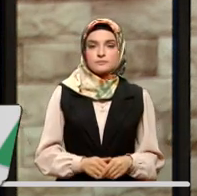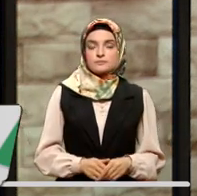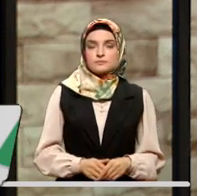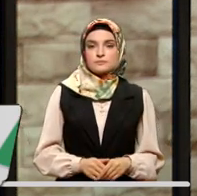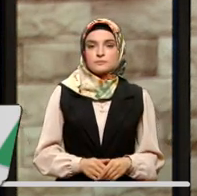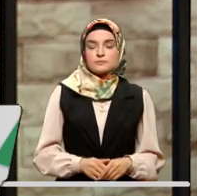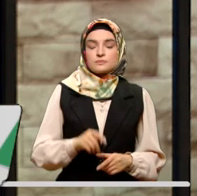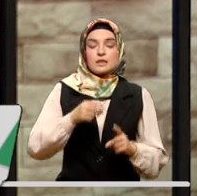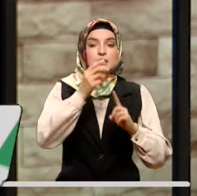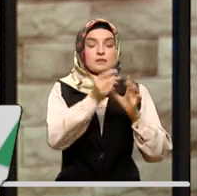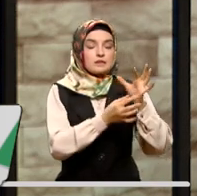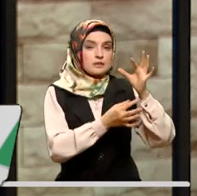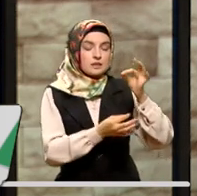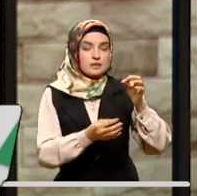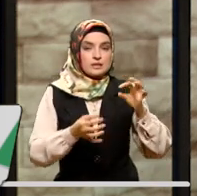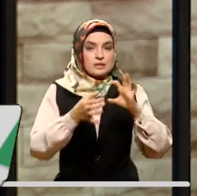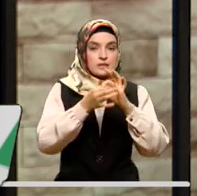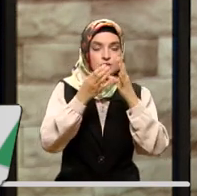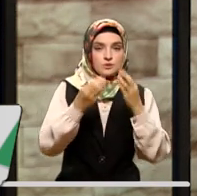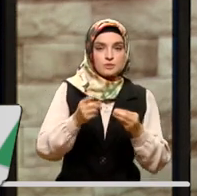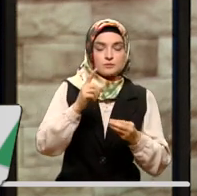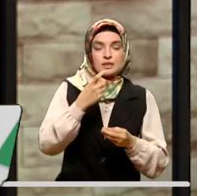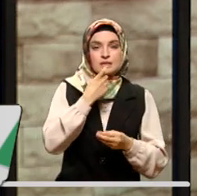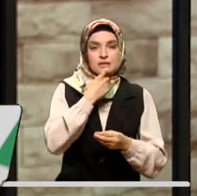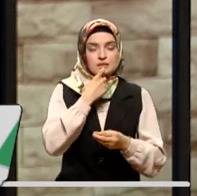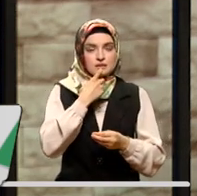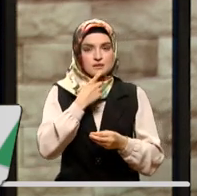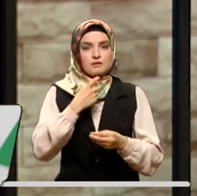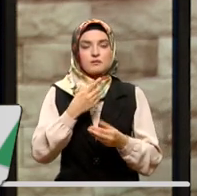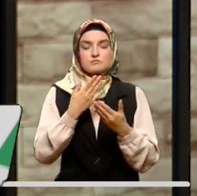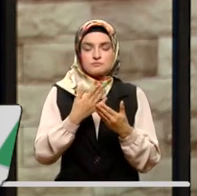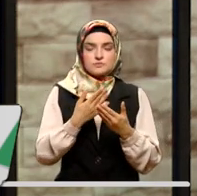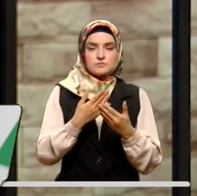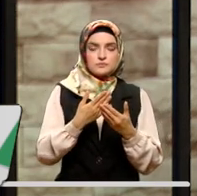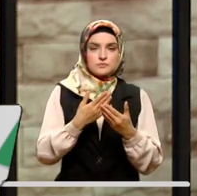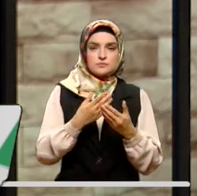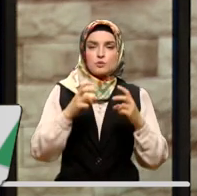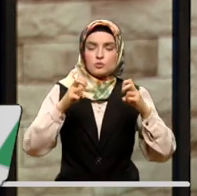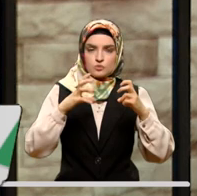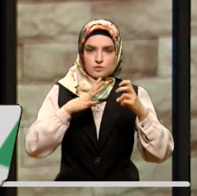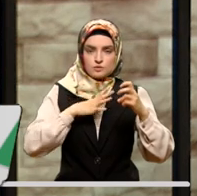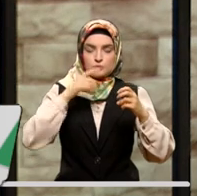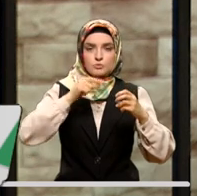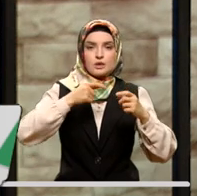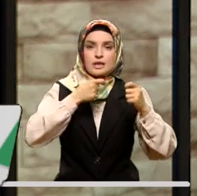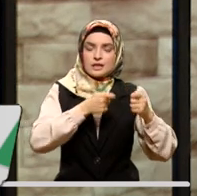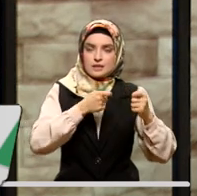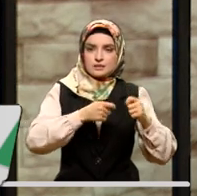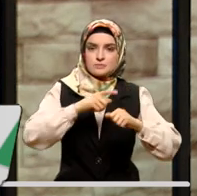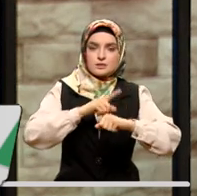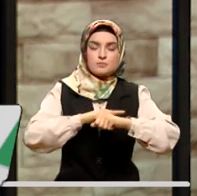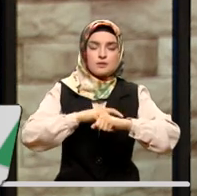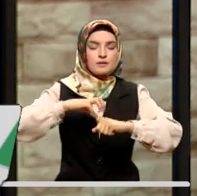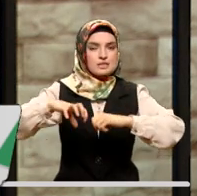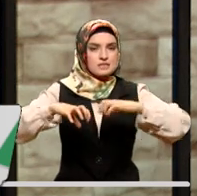önce İmam Gazali ile ilgili bir yaş şeyi söylemiştim. İmam Gazali'nin aslında bu eğitim dönemlerini